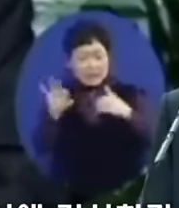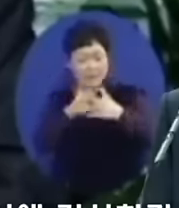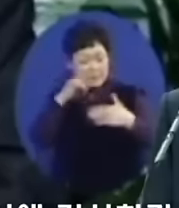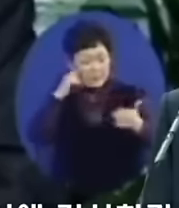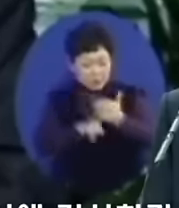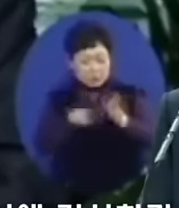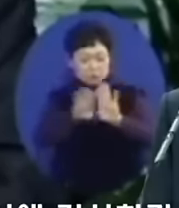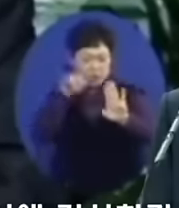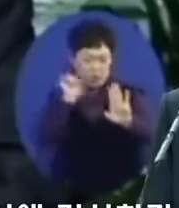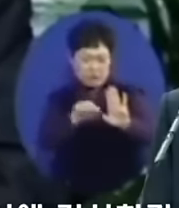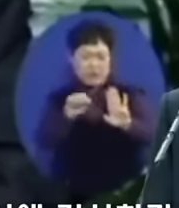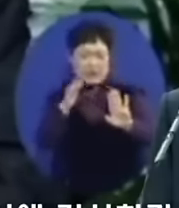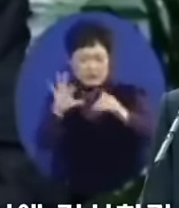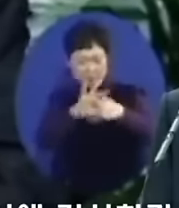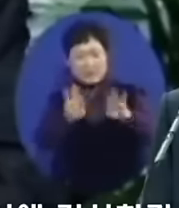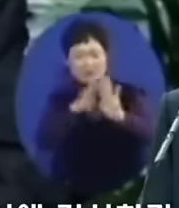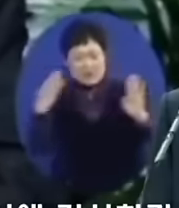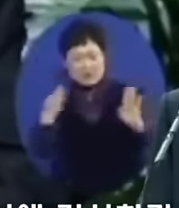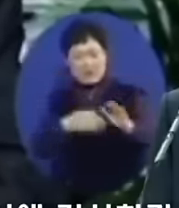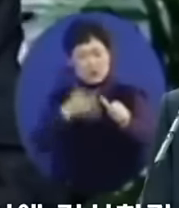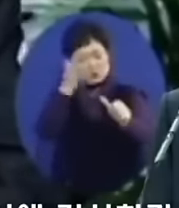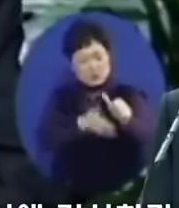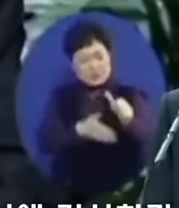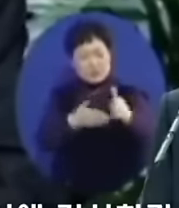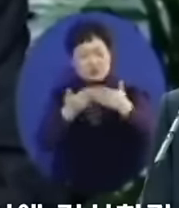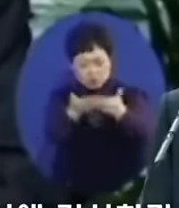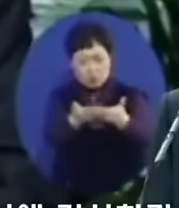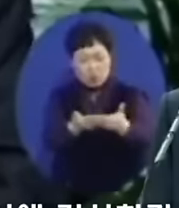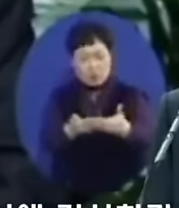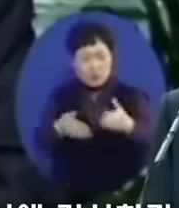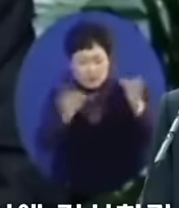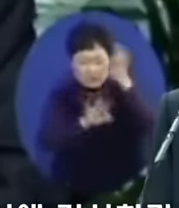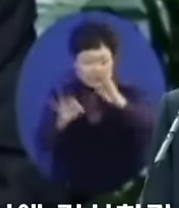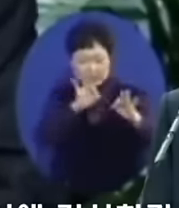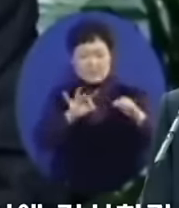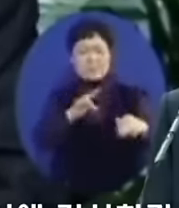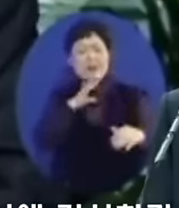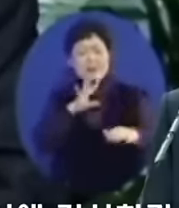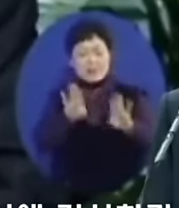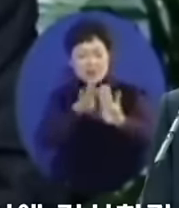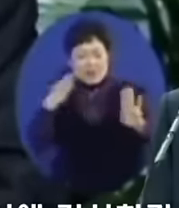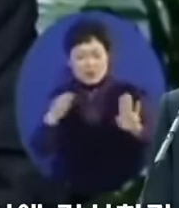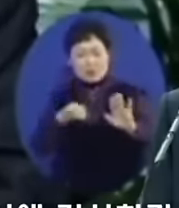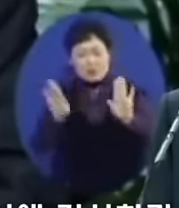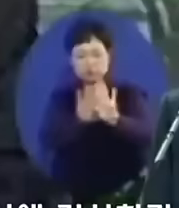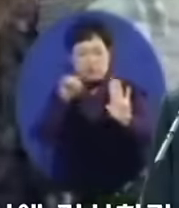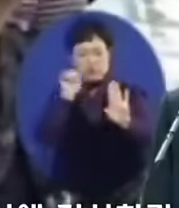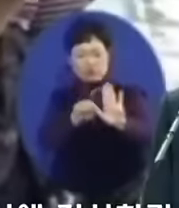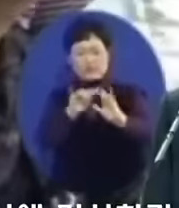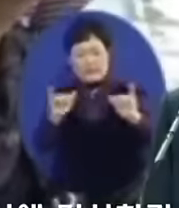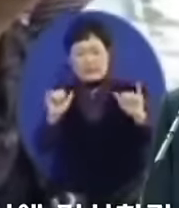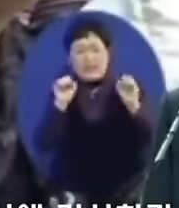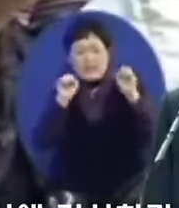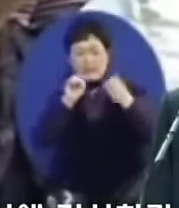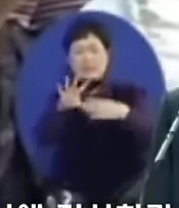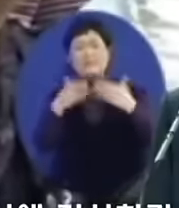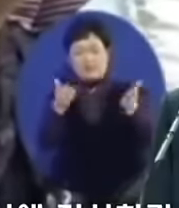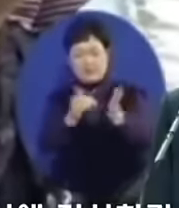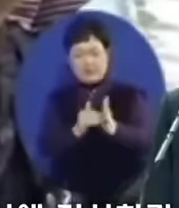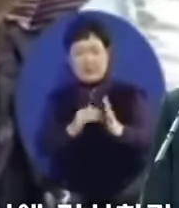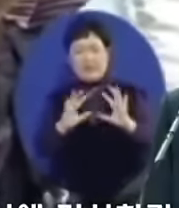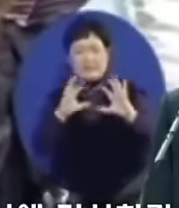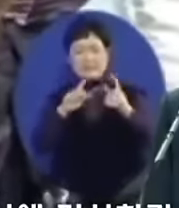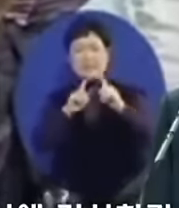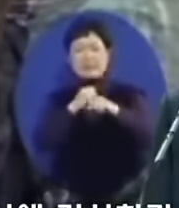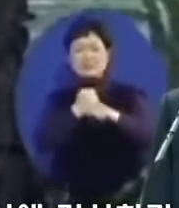열릴 것이요. 구해야 주시고 찾아야 찾고 문을 두드리는 자에게 응답하여 주시는 것입니다. 우리 세상